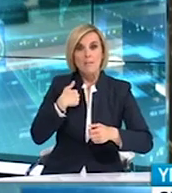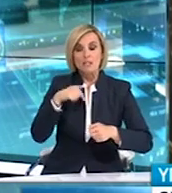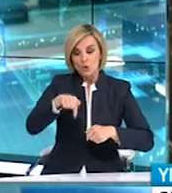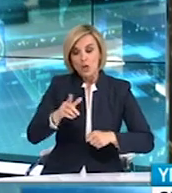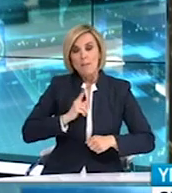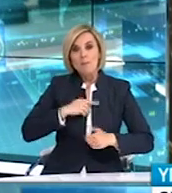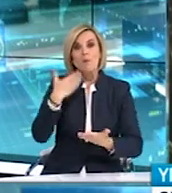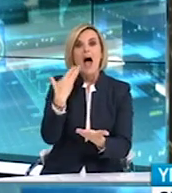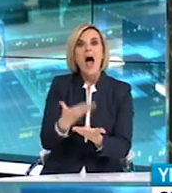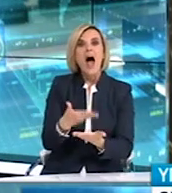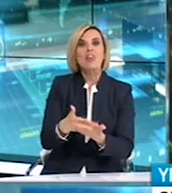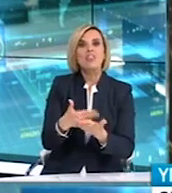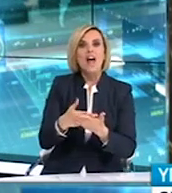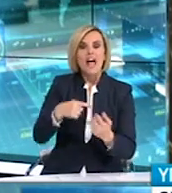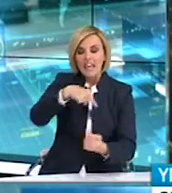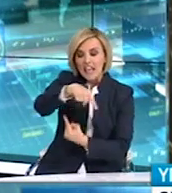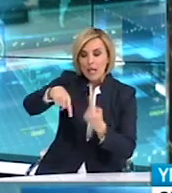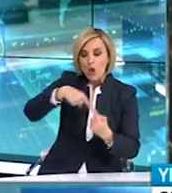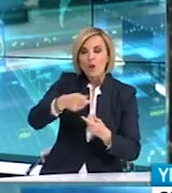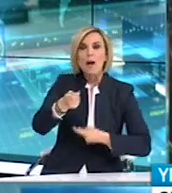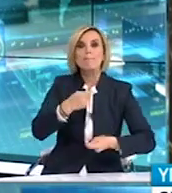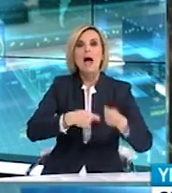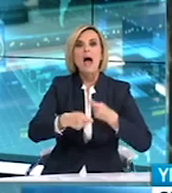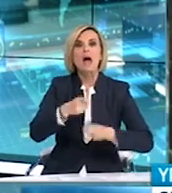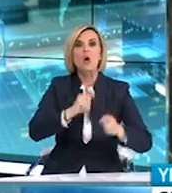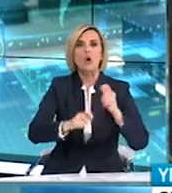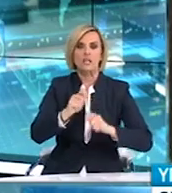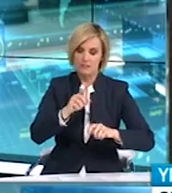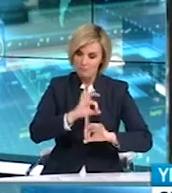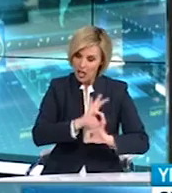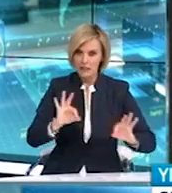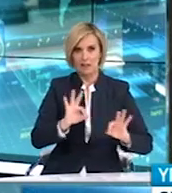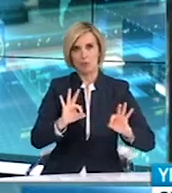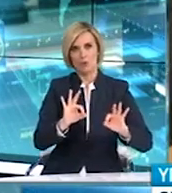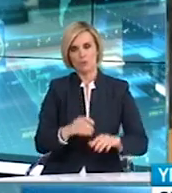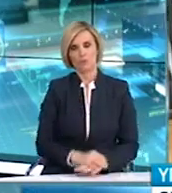κυκλοφορίας στην Ελλάδα και είναι στο στάδιο παραγωγής του προϊόντος. Σας ευχαριστώ πολύ.